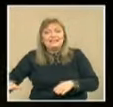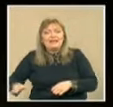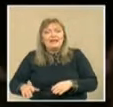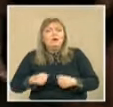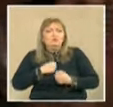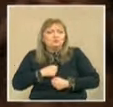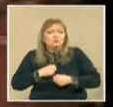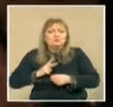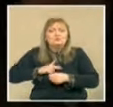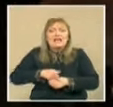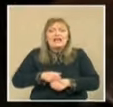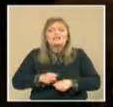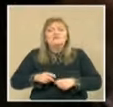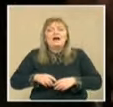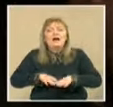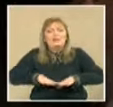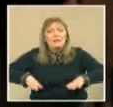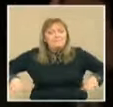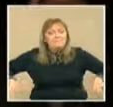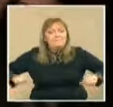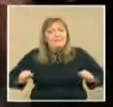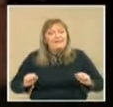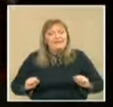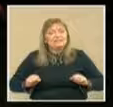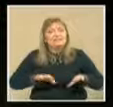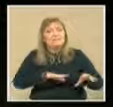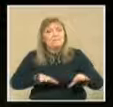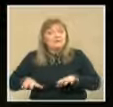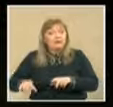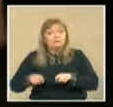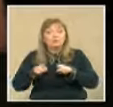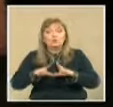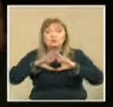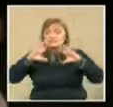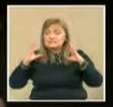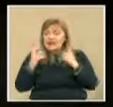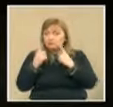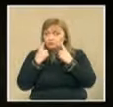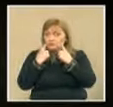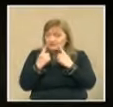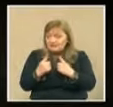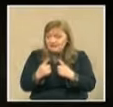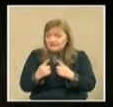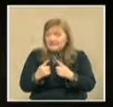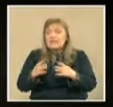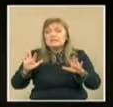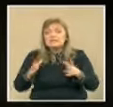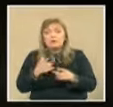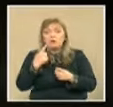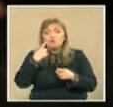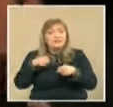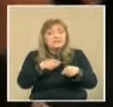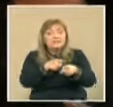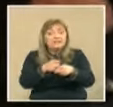съвсем не достигат до пода или до педалите, но то с цялото си внимание започва да следи друго дете, което свири едновременно с